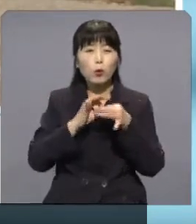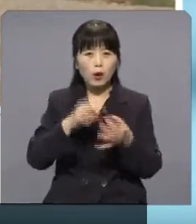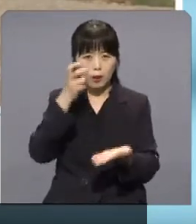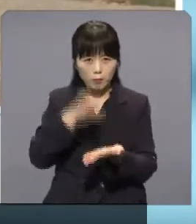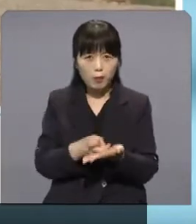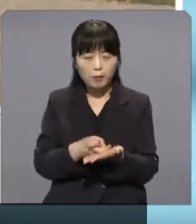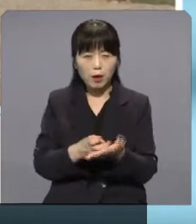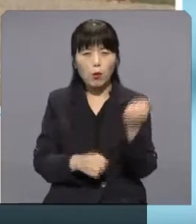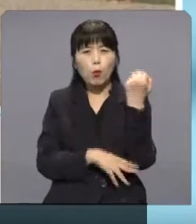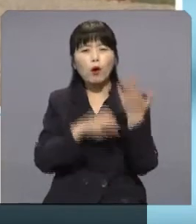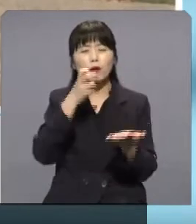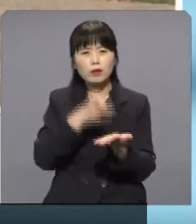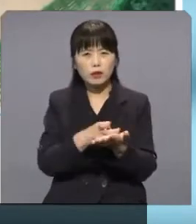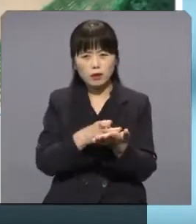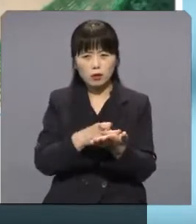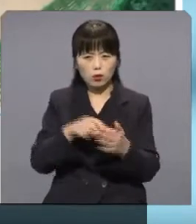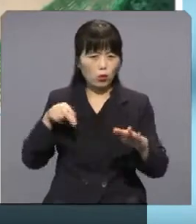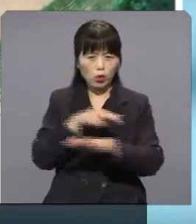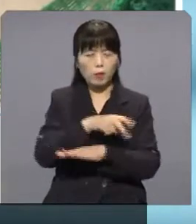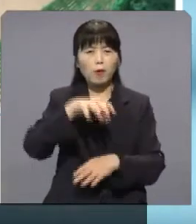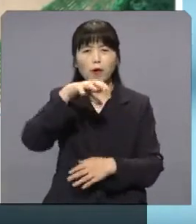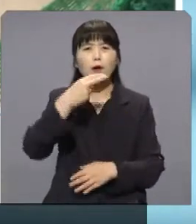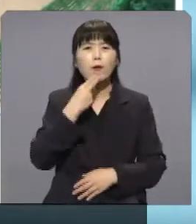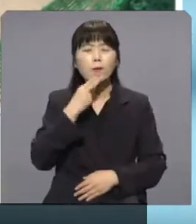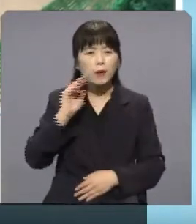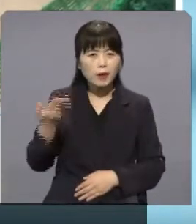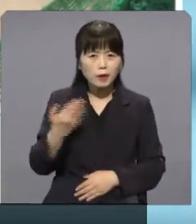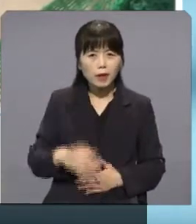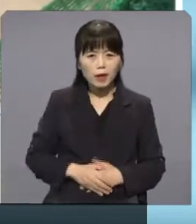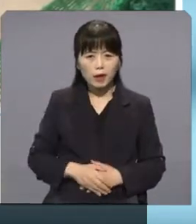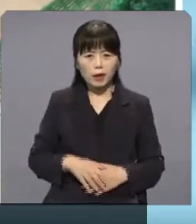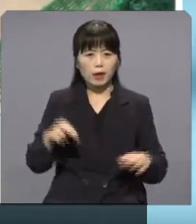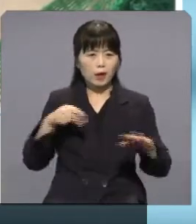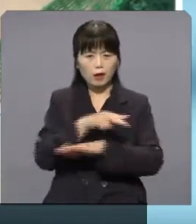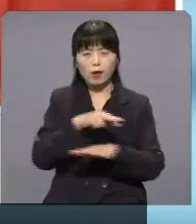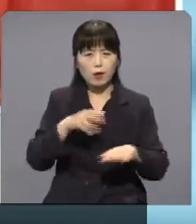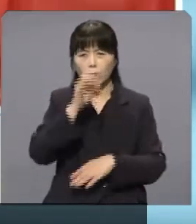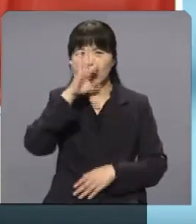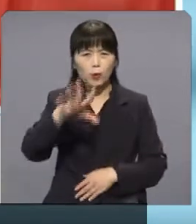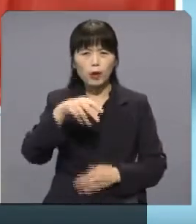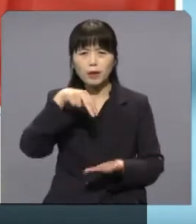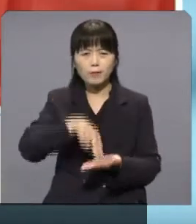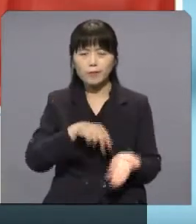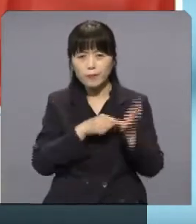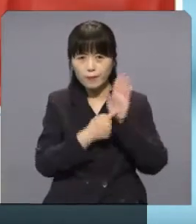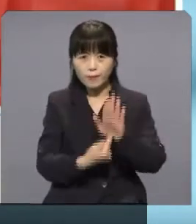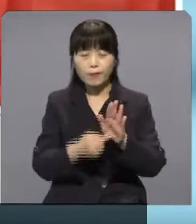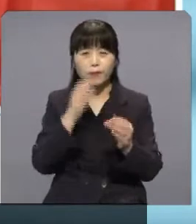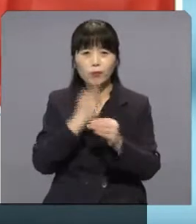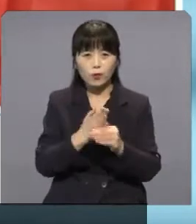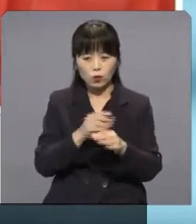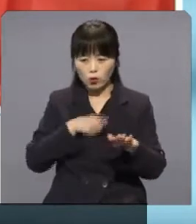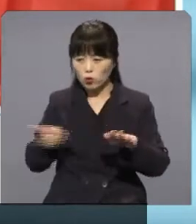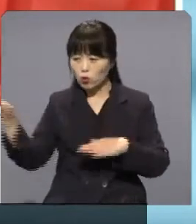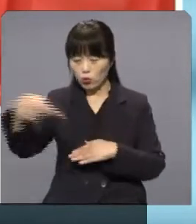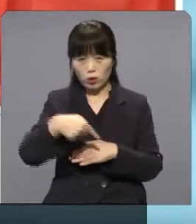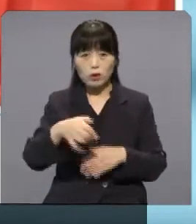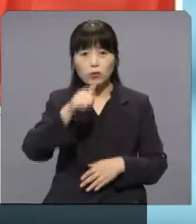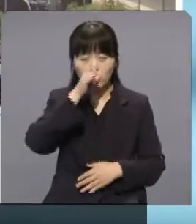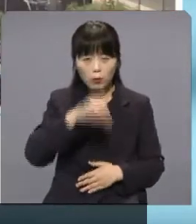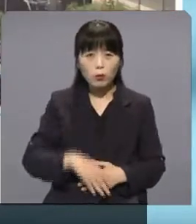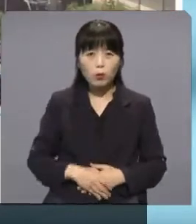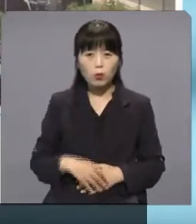원칙적으로 건널목이 없어야 된다 그리고 현금 건널목을 불가능한 입장을 계속 밝히고 있습니다 우회도로 도 있구요 또